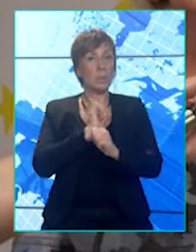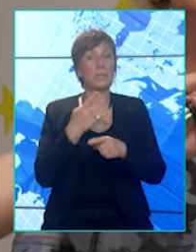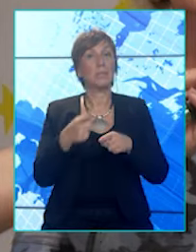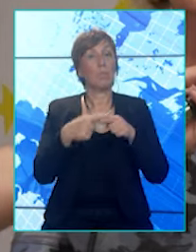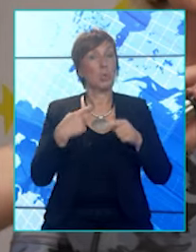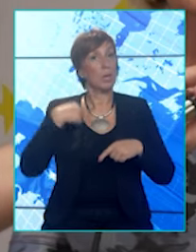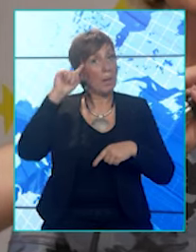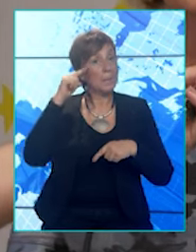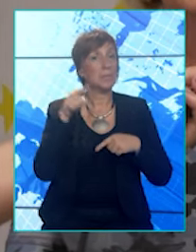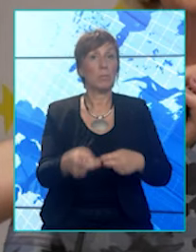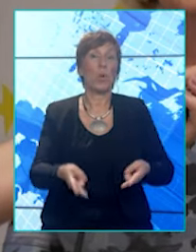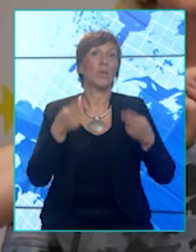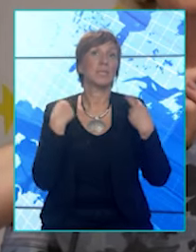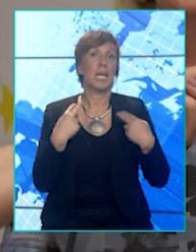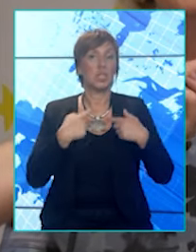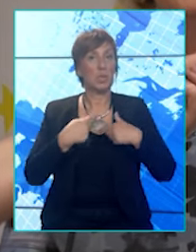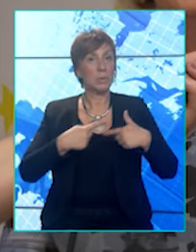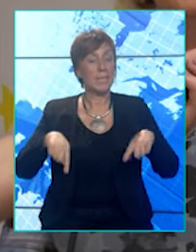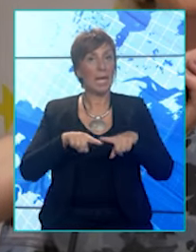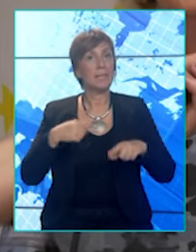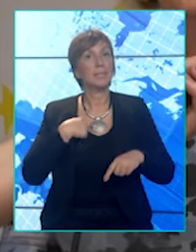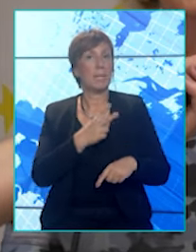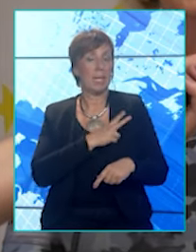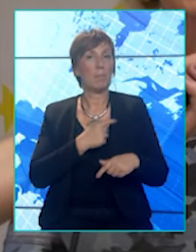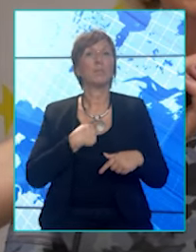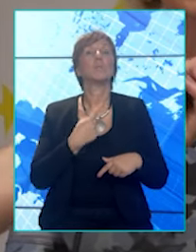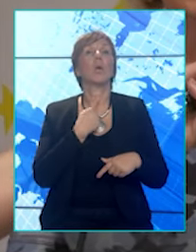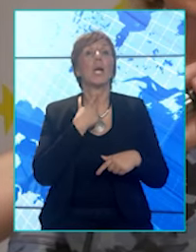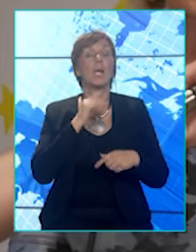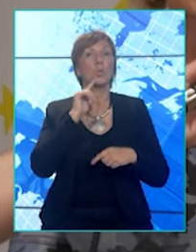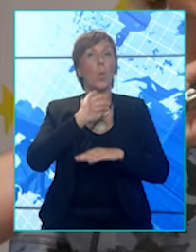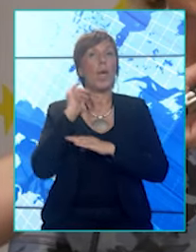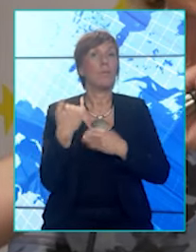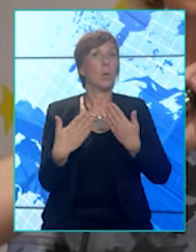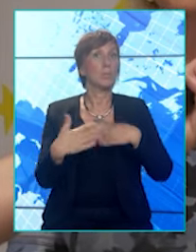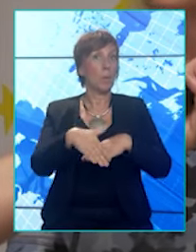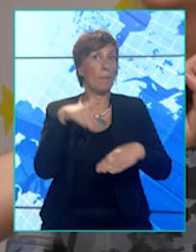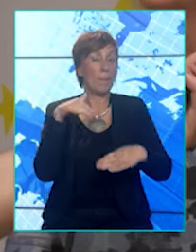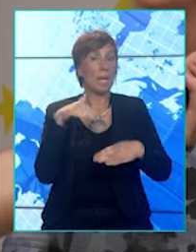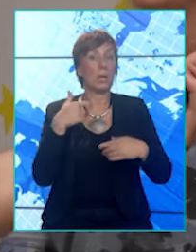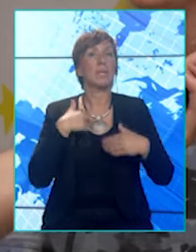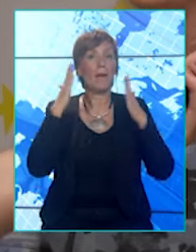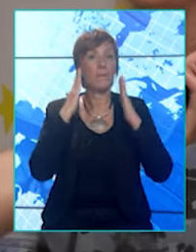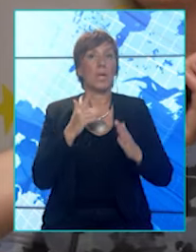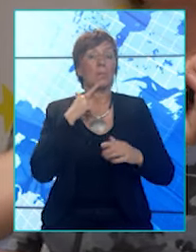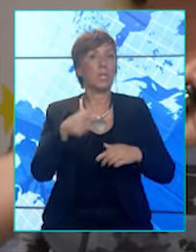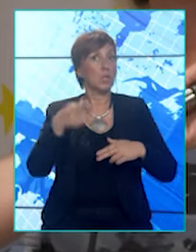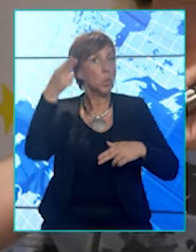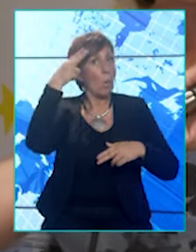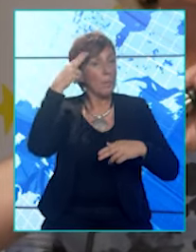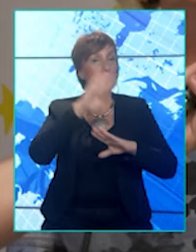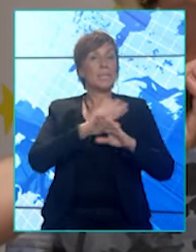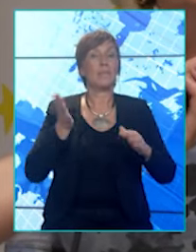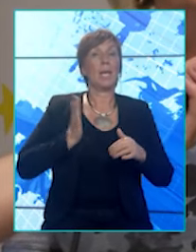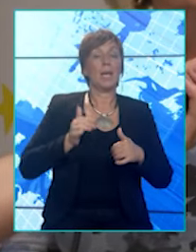zbog toga mislimo da je preznačajno za nas i da imamo taj svoj glas u Europskom parlamentu, kako smo imali do sada. Vjerujem da će to prepoznati svi žitelji